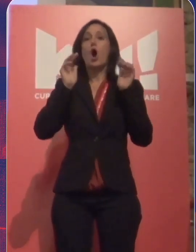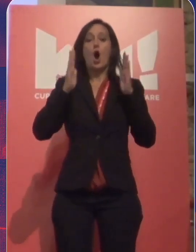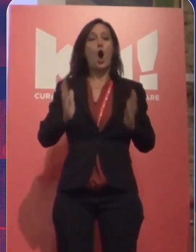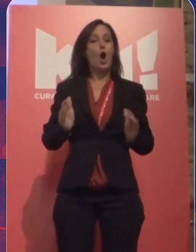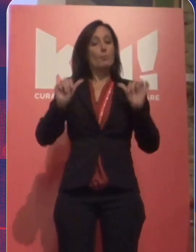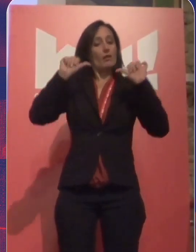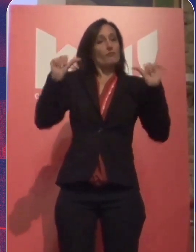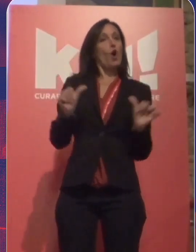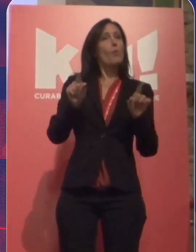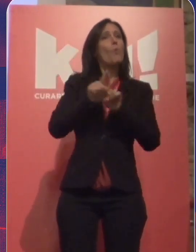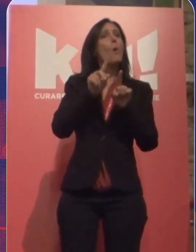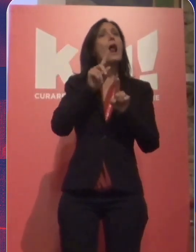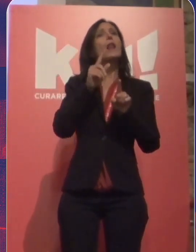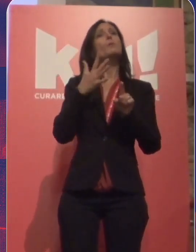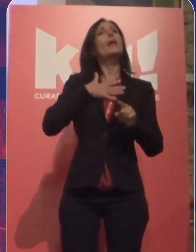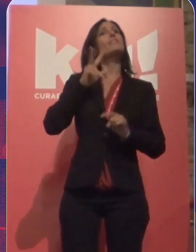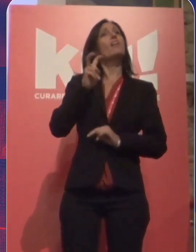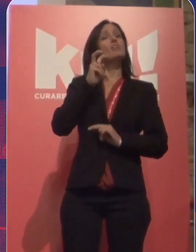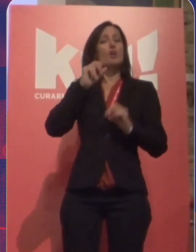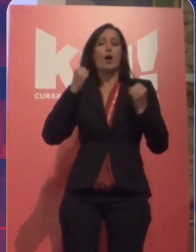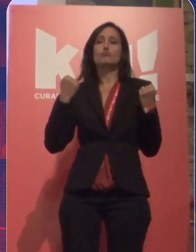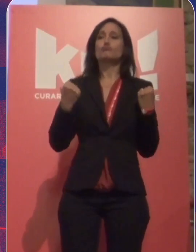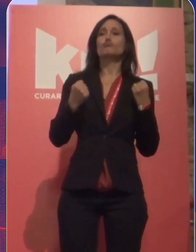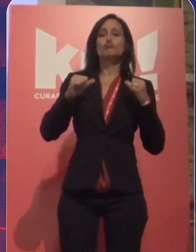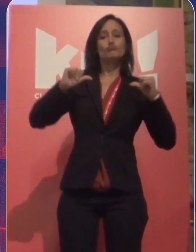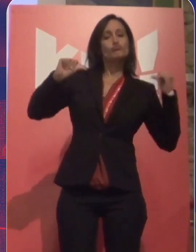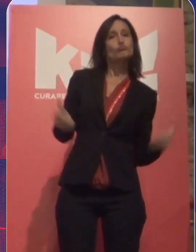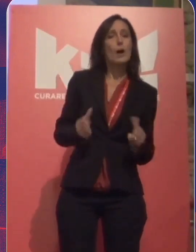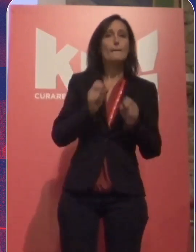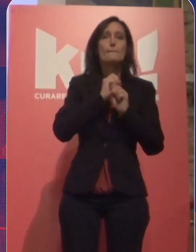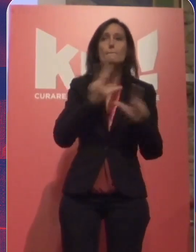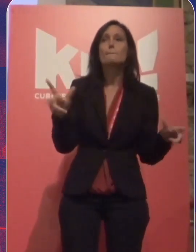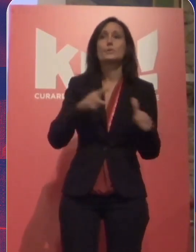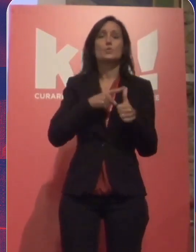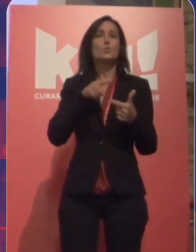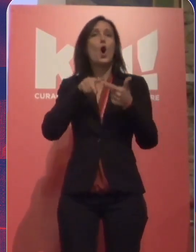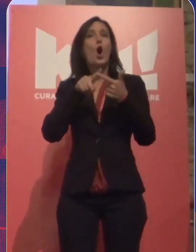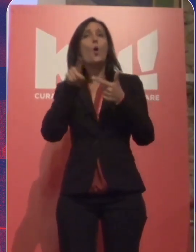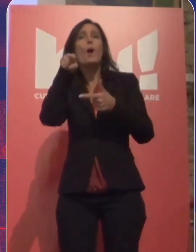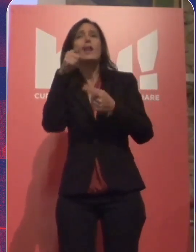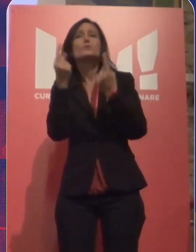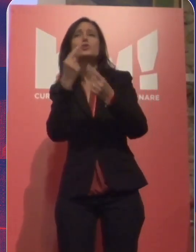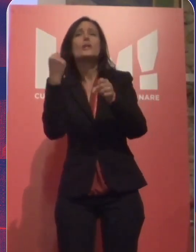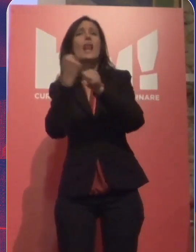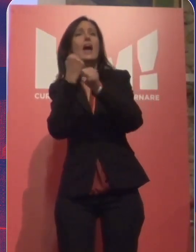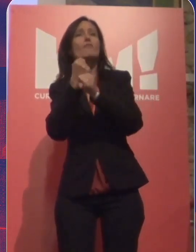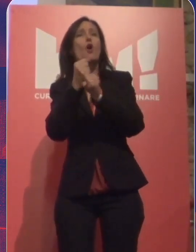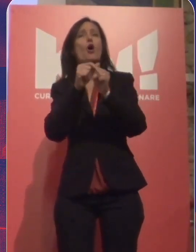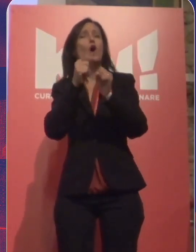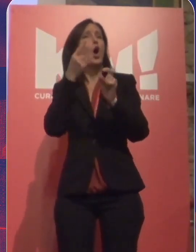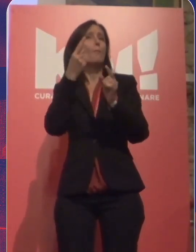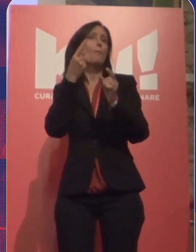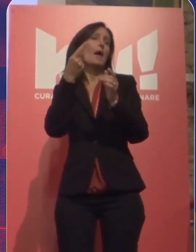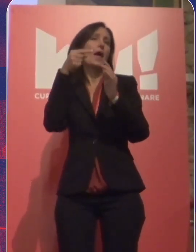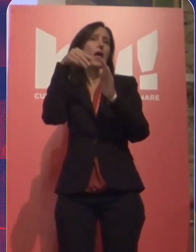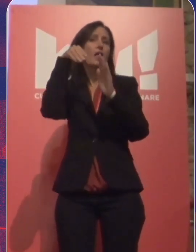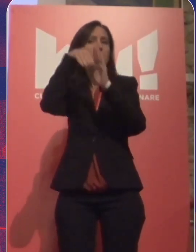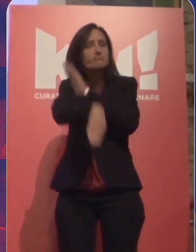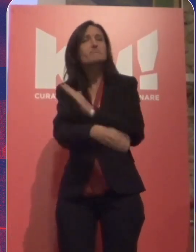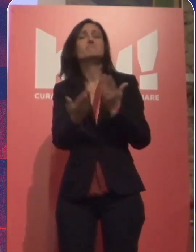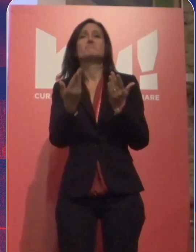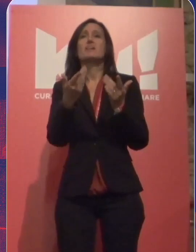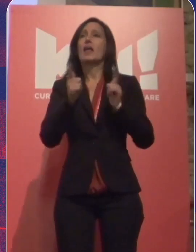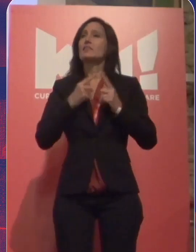professionale mancata ha compromesso la mia vita quell amore perduto è irrecuperabile